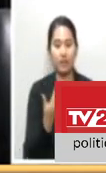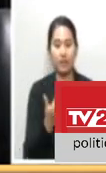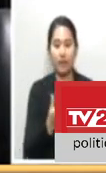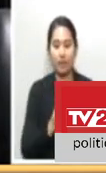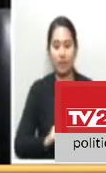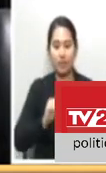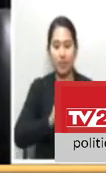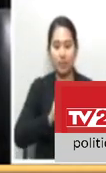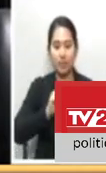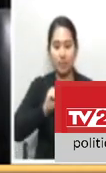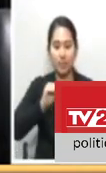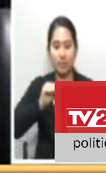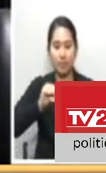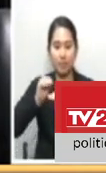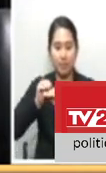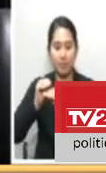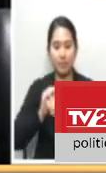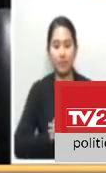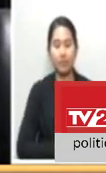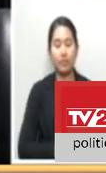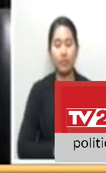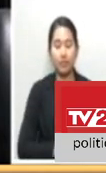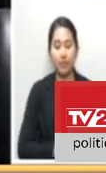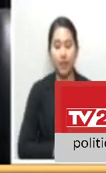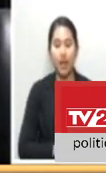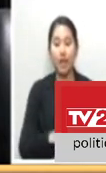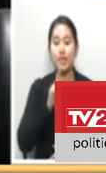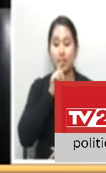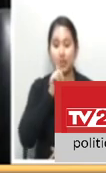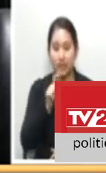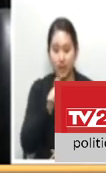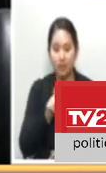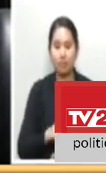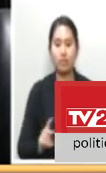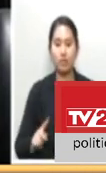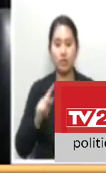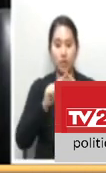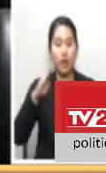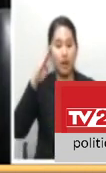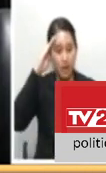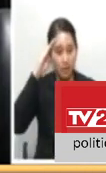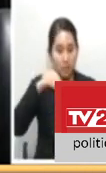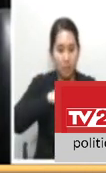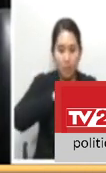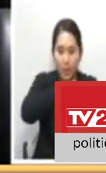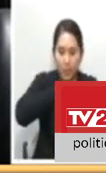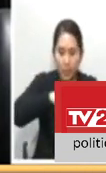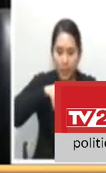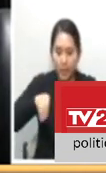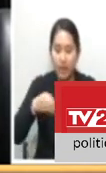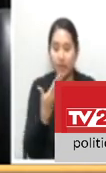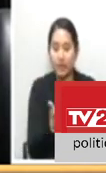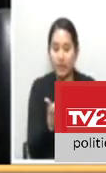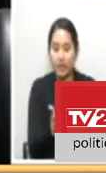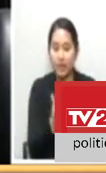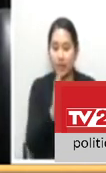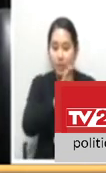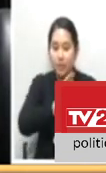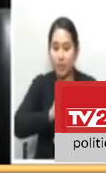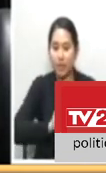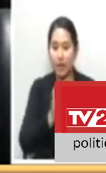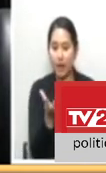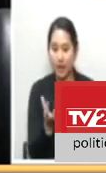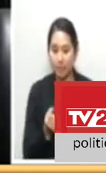เรื่อยๆถามว่าหน่วยงานในกระทรวงกลาโหมหน่วยงานใดที่ได้รับเงินงบประมาณ